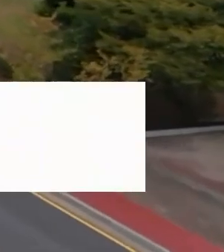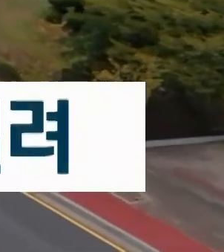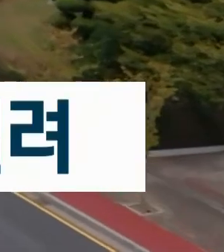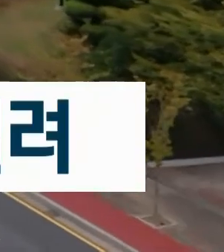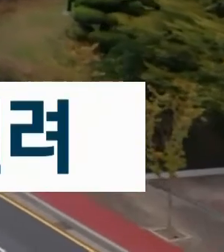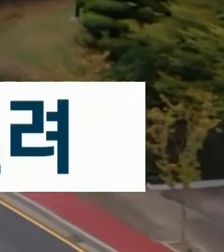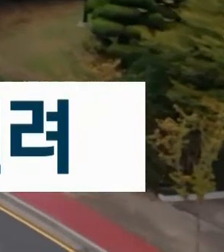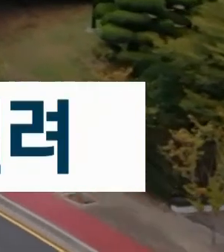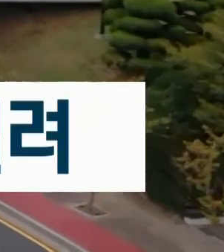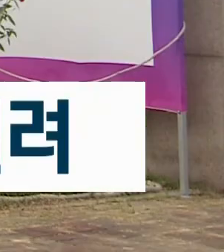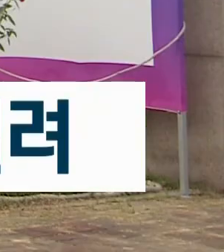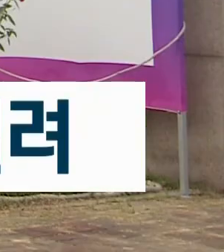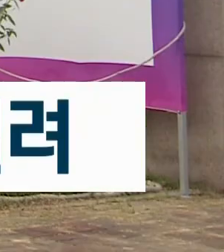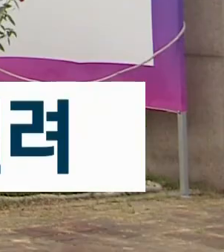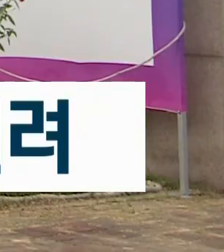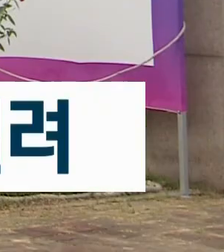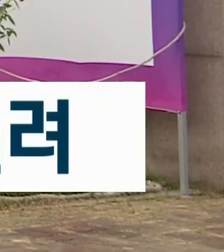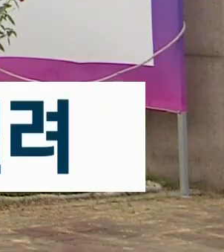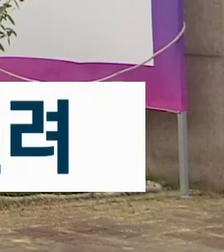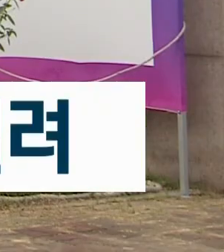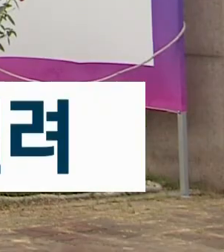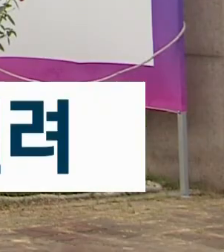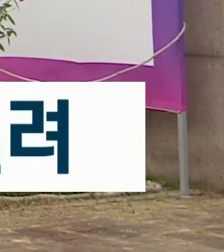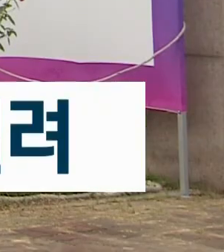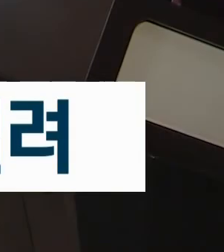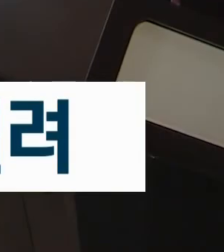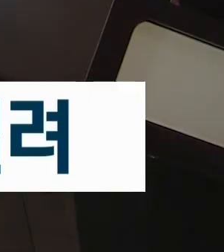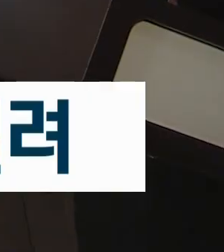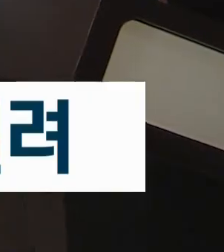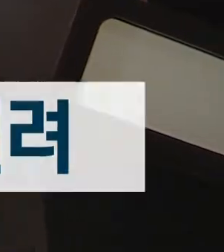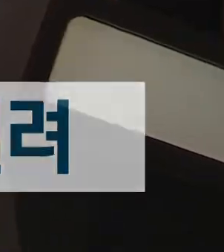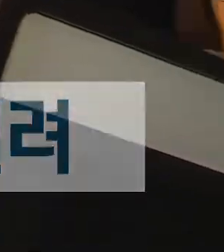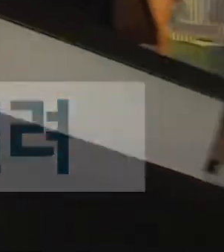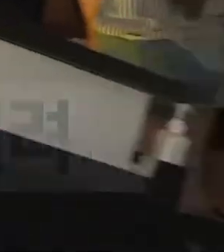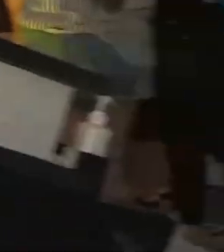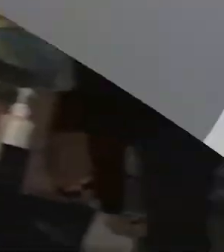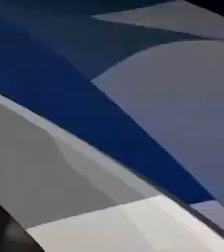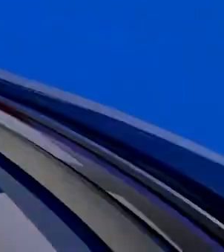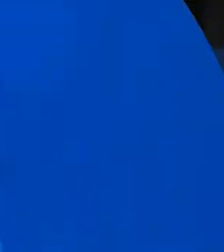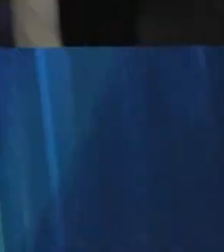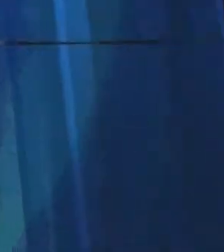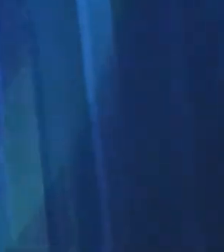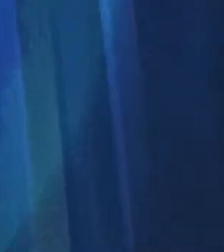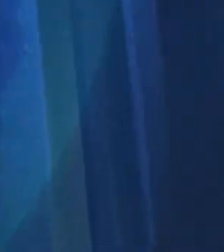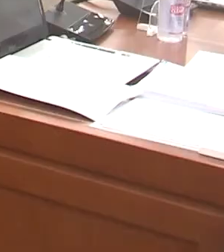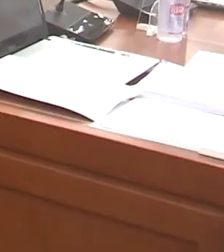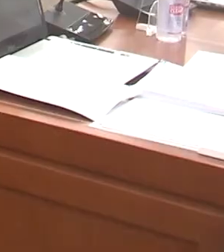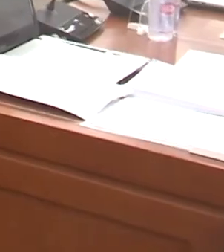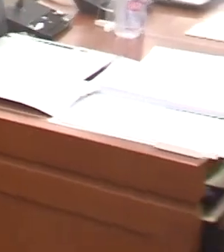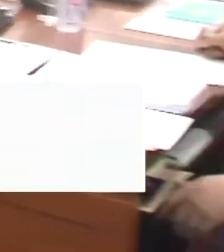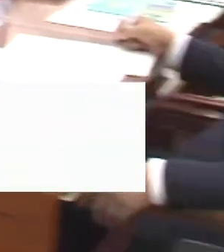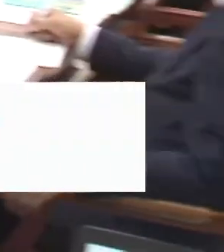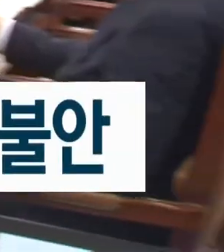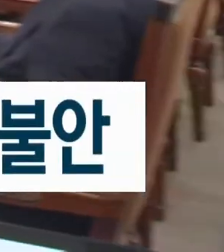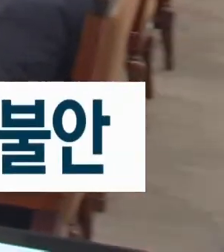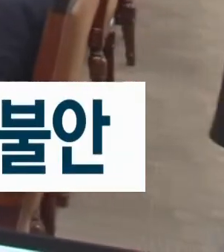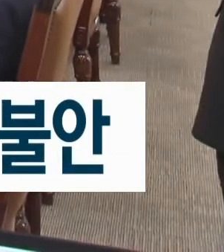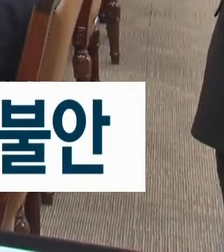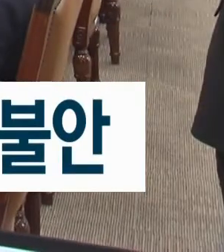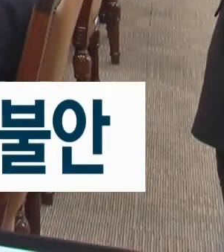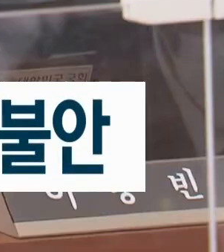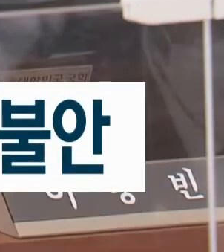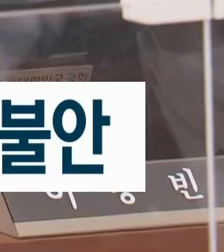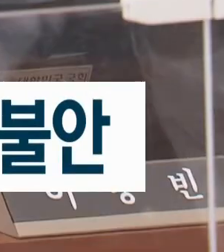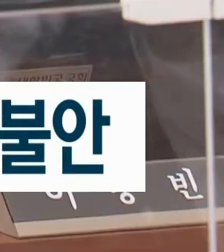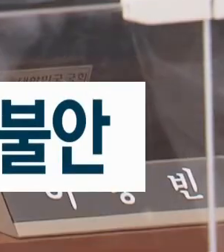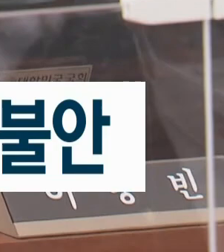걸출한 근현대 문인들을 배출한 예향 목포에서 국내 첫 문학박람회가 열리고 있습니다. 한빛 원전 5호기가